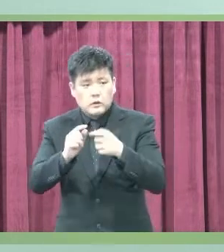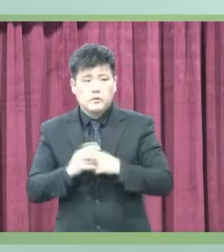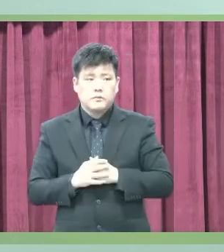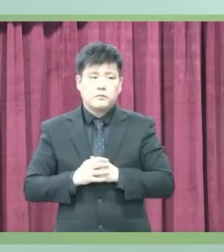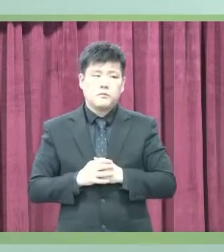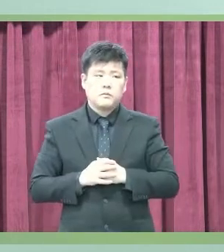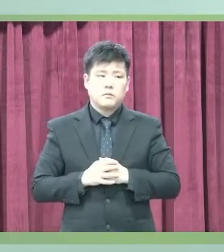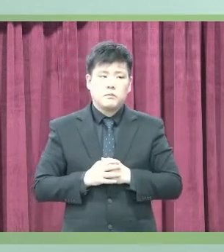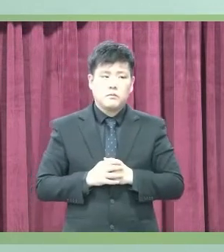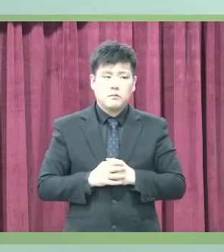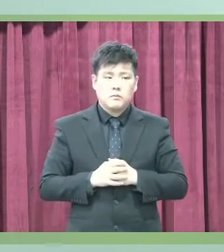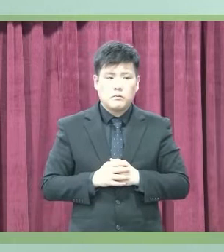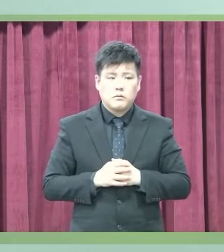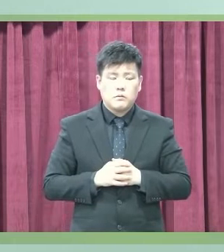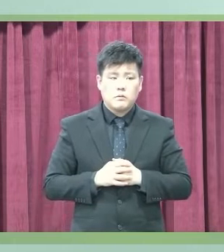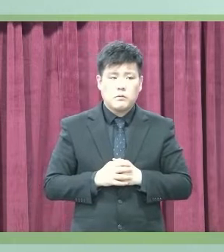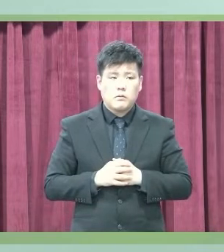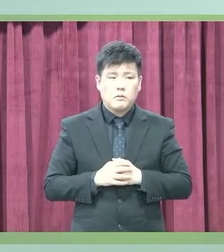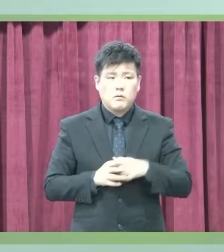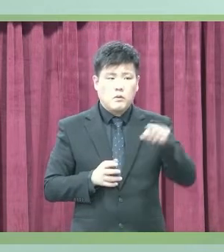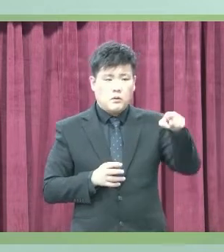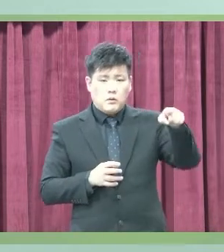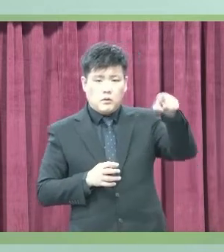미수검자 수검자의 일수 차이를, 꺾은 선